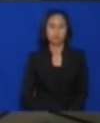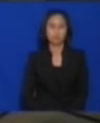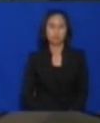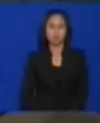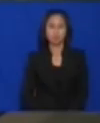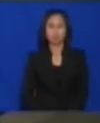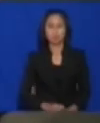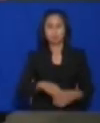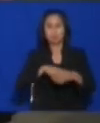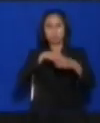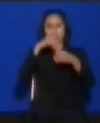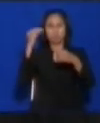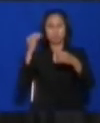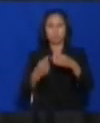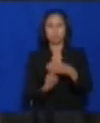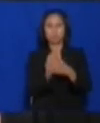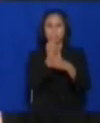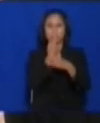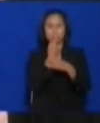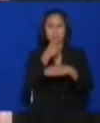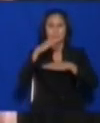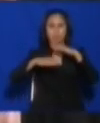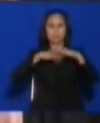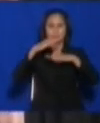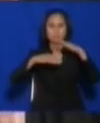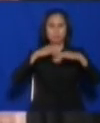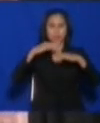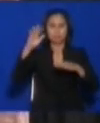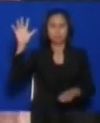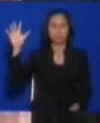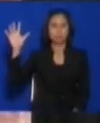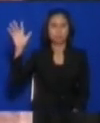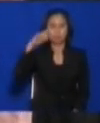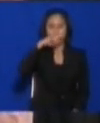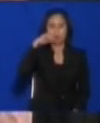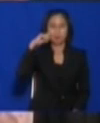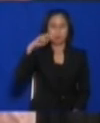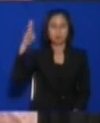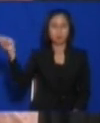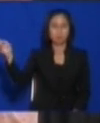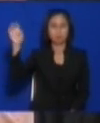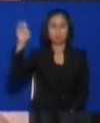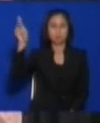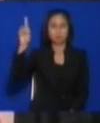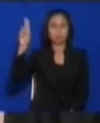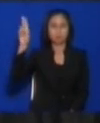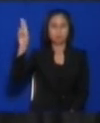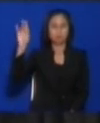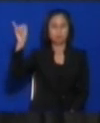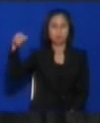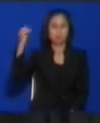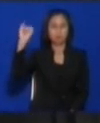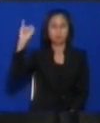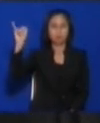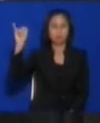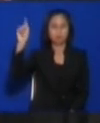selanjutnya pasangan dengan nomor urut 5 Bapak herujito sip dan Bapak sugono kedua